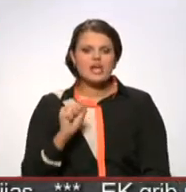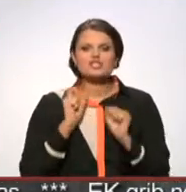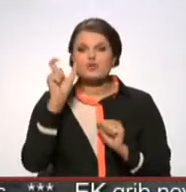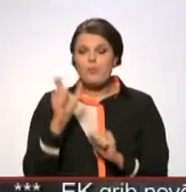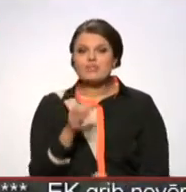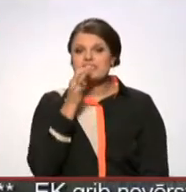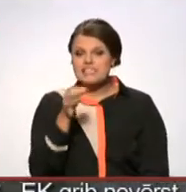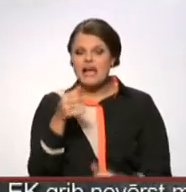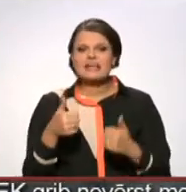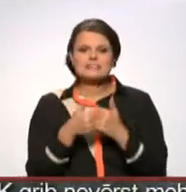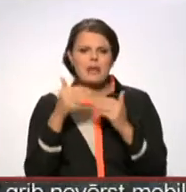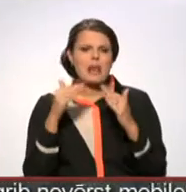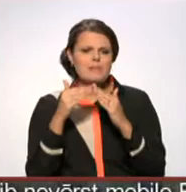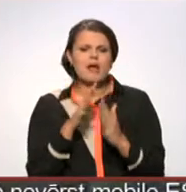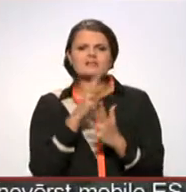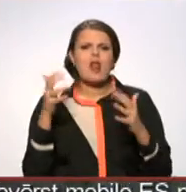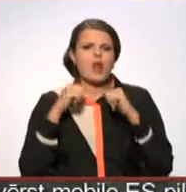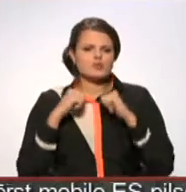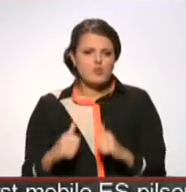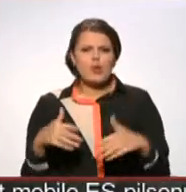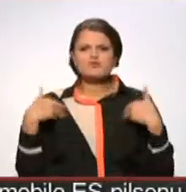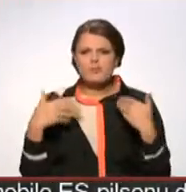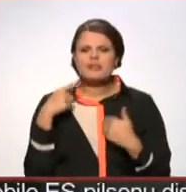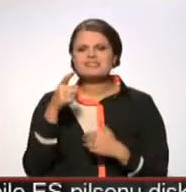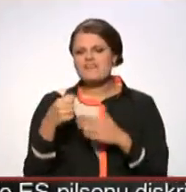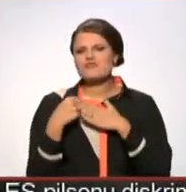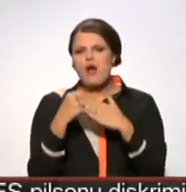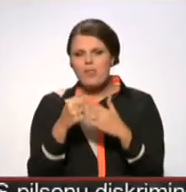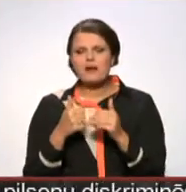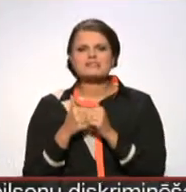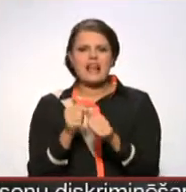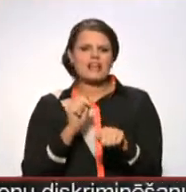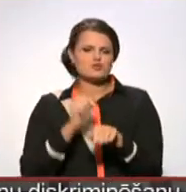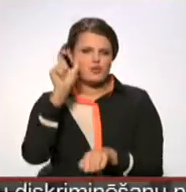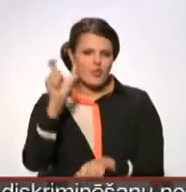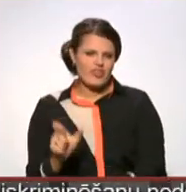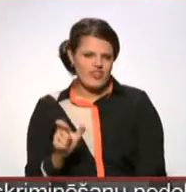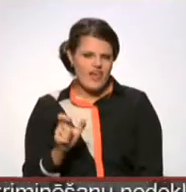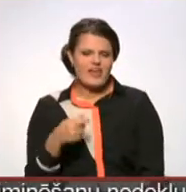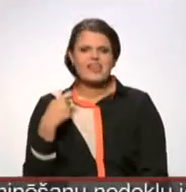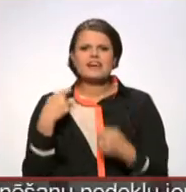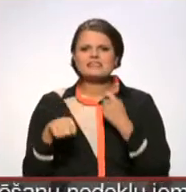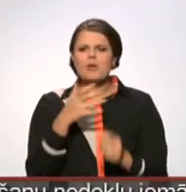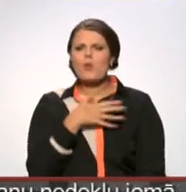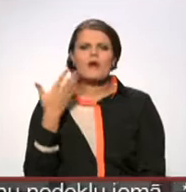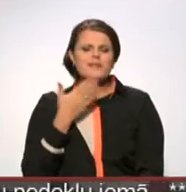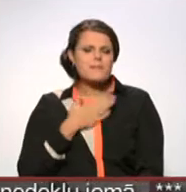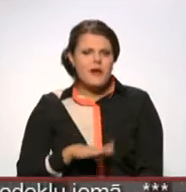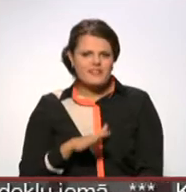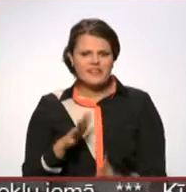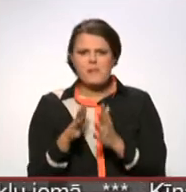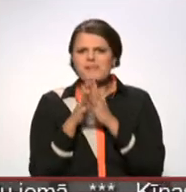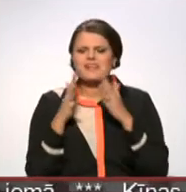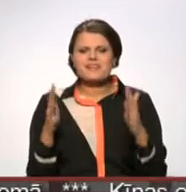Sportists atzīst, ka spēlēt mājās ir liels gods un prieks, ka viņu atbalsta līdzvietēji. Spēlēt ir ļoti patīkami, ceļš, ka ir tik